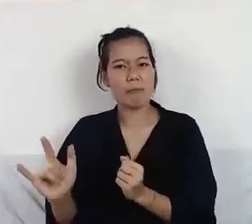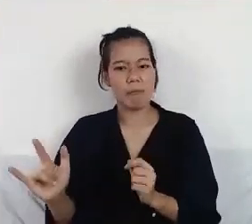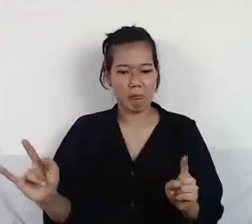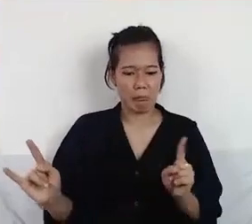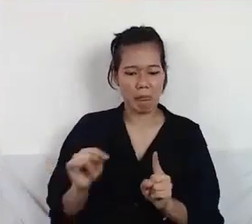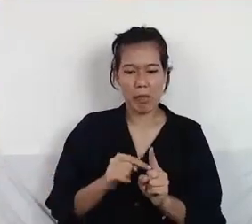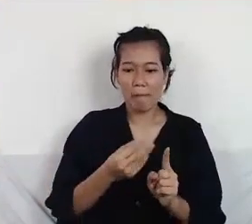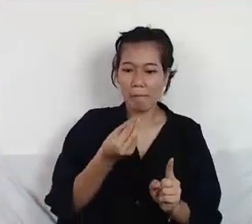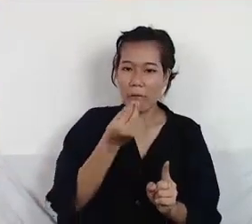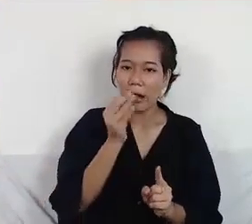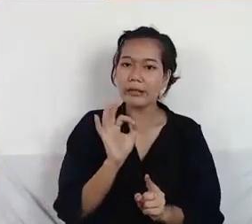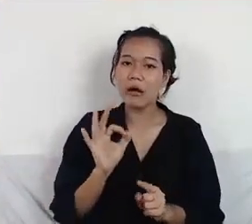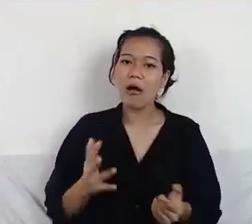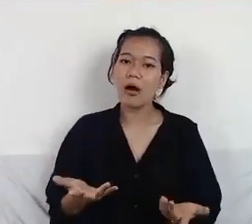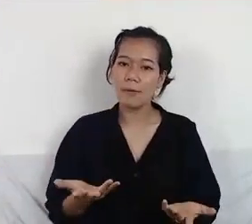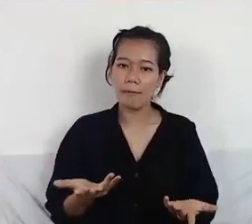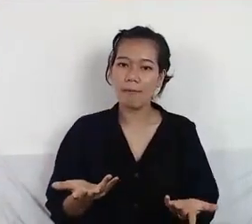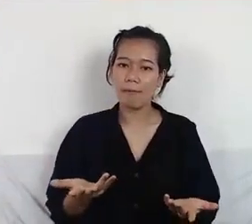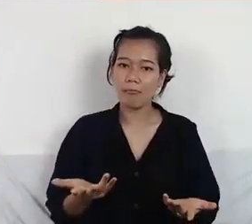Makan atau tidak makan?